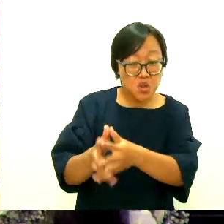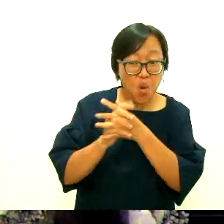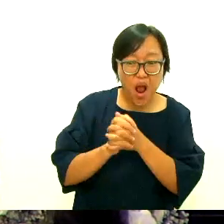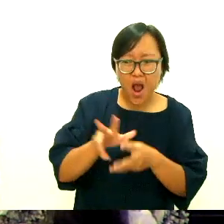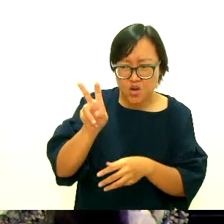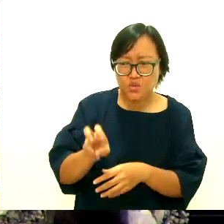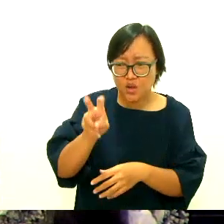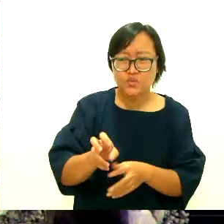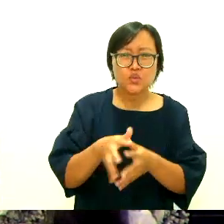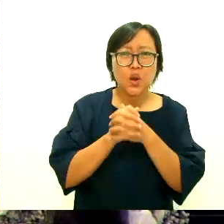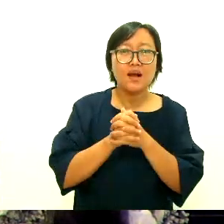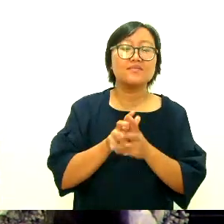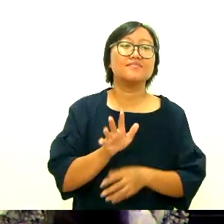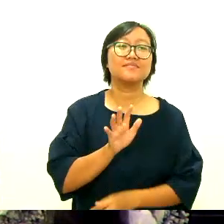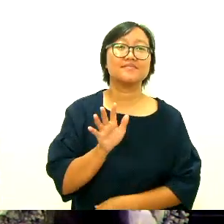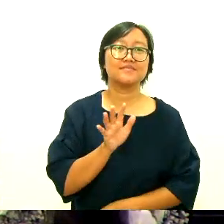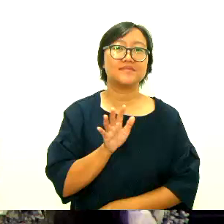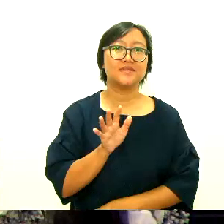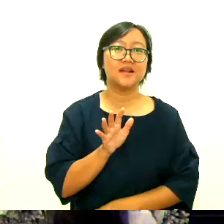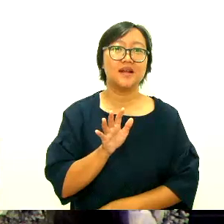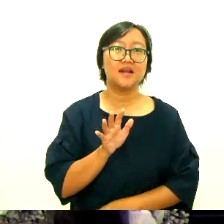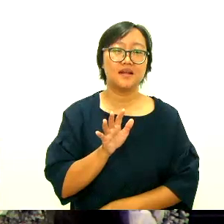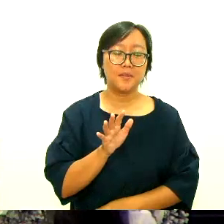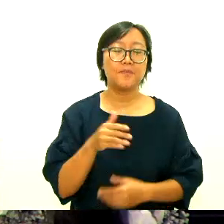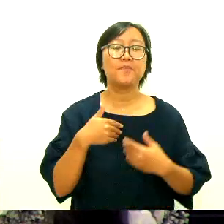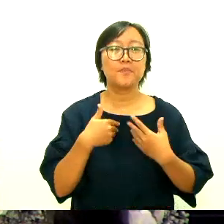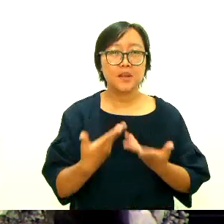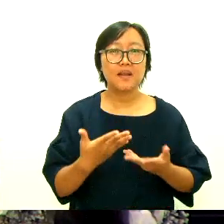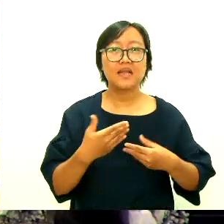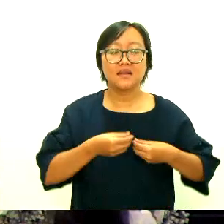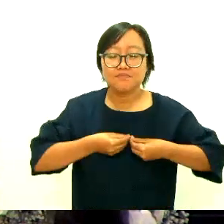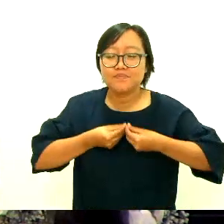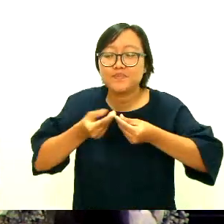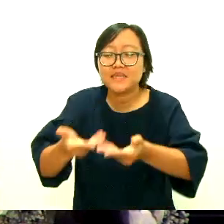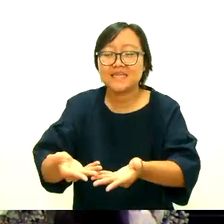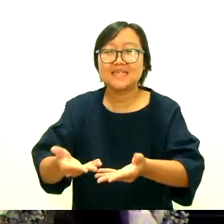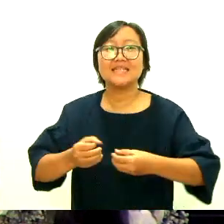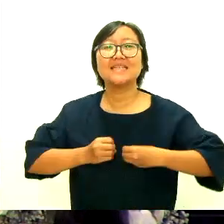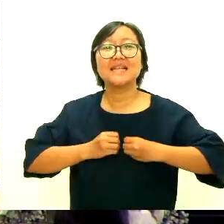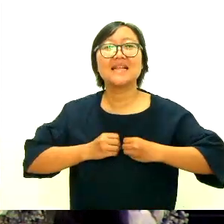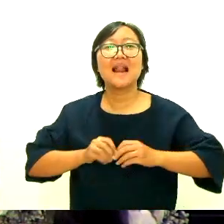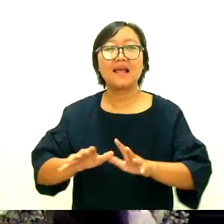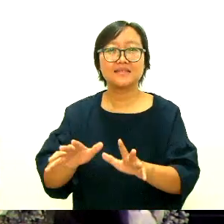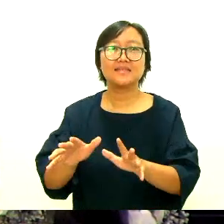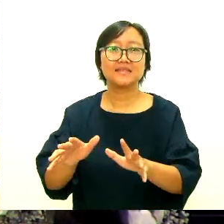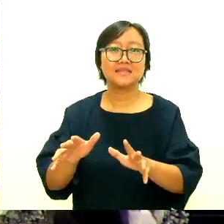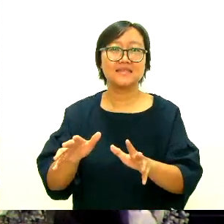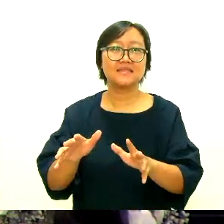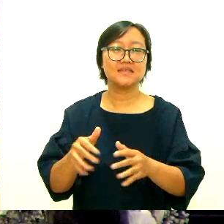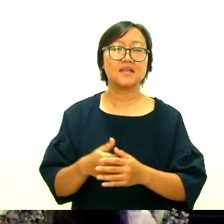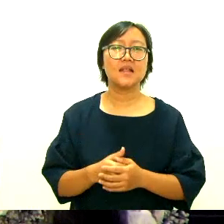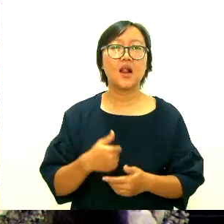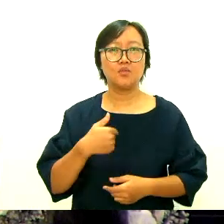kita dan itu tentunya dibutuhkan kerendahan hati Maka pemberian tanpa kemurahan hati